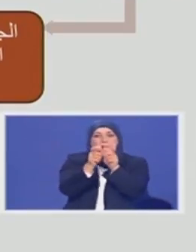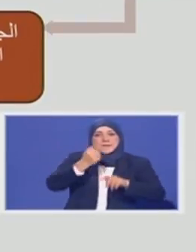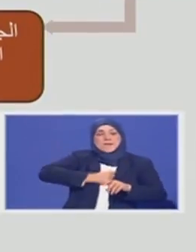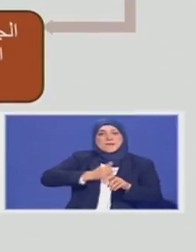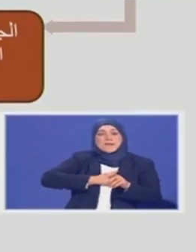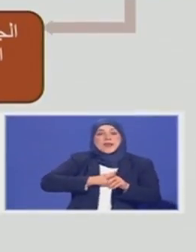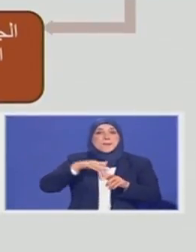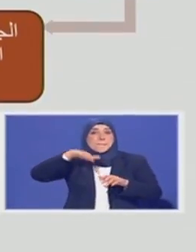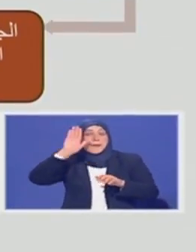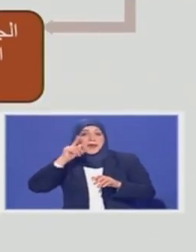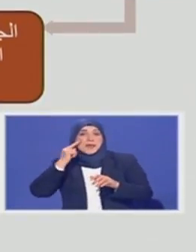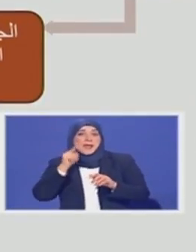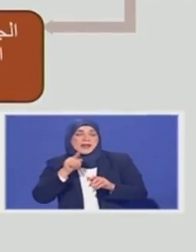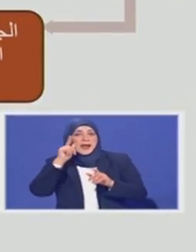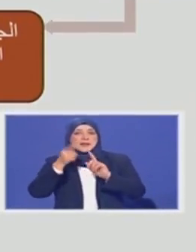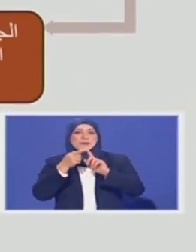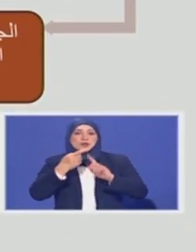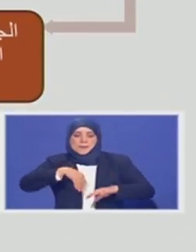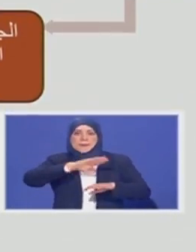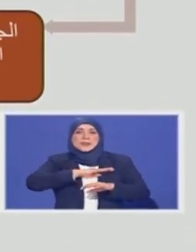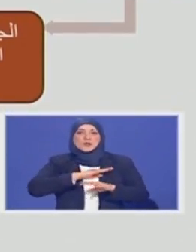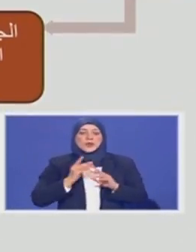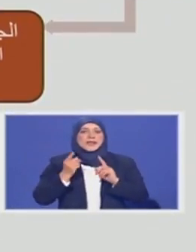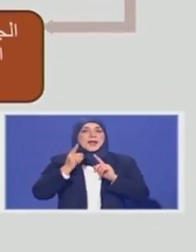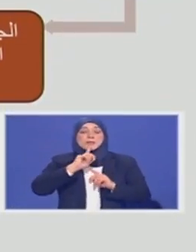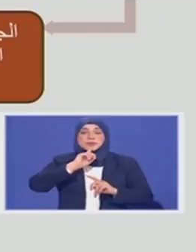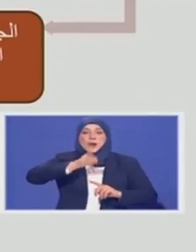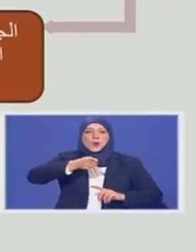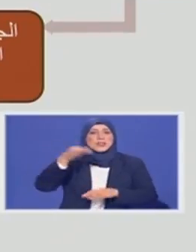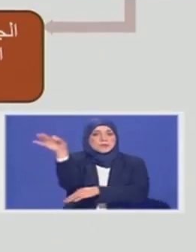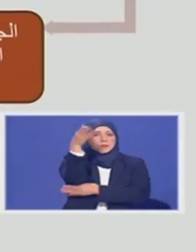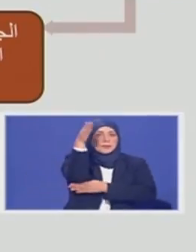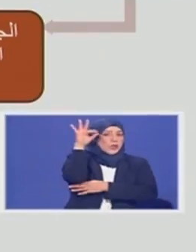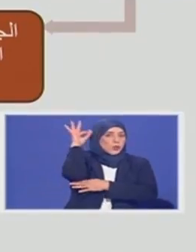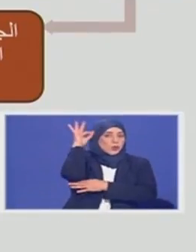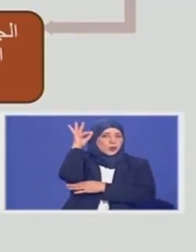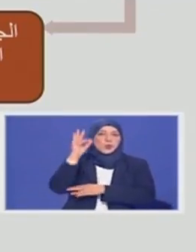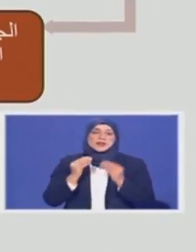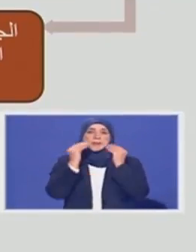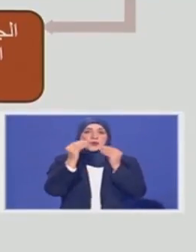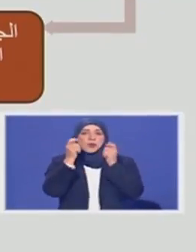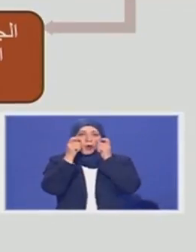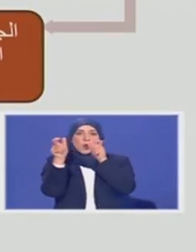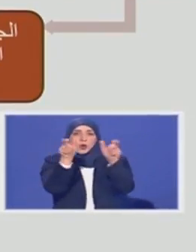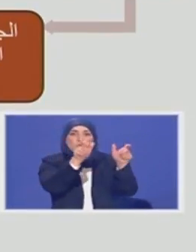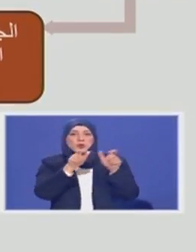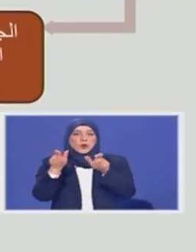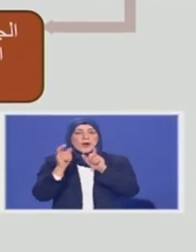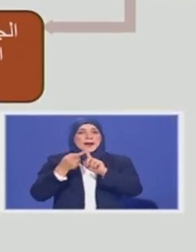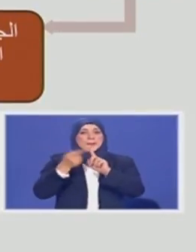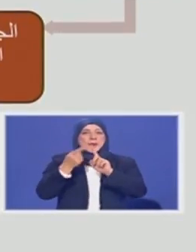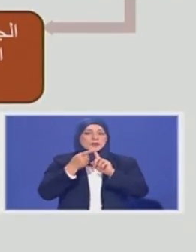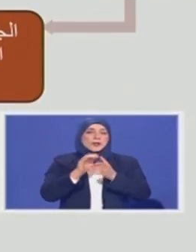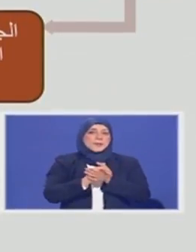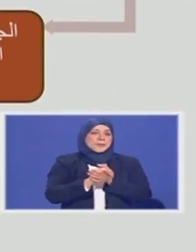ولكن هذه المسؤوليه قدامها واجب الدوله في انه تكون مراقبه هامه،